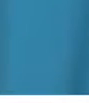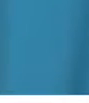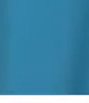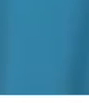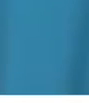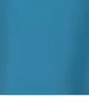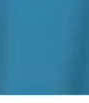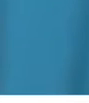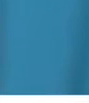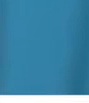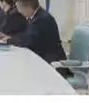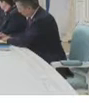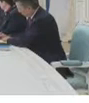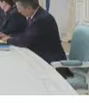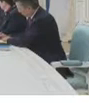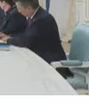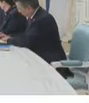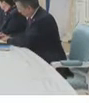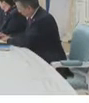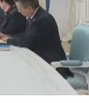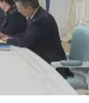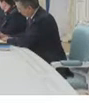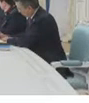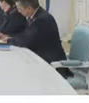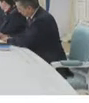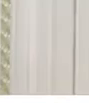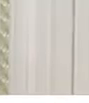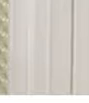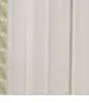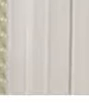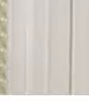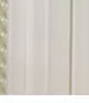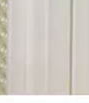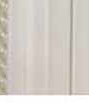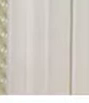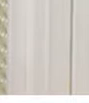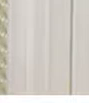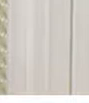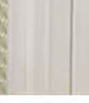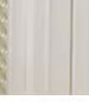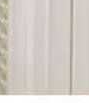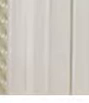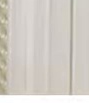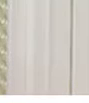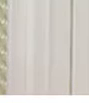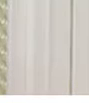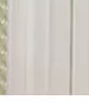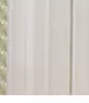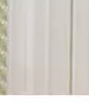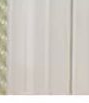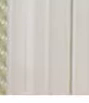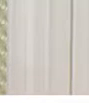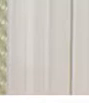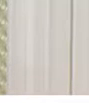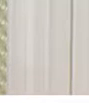президент отметил, что на региональном уровне необходимо сформировать минимум 3-5 технологически развитых отраслей. На совещании также